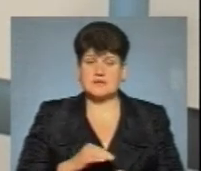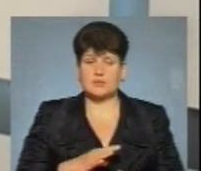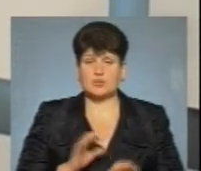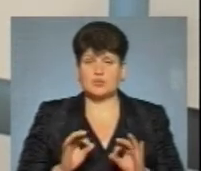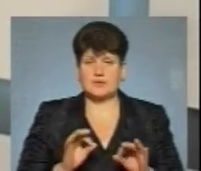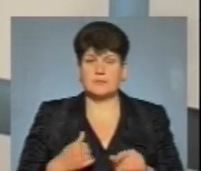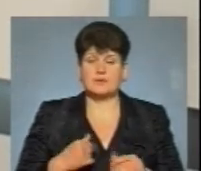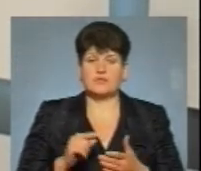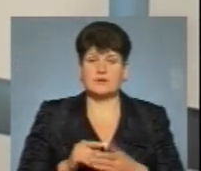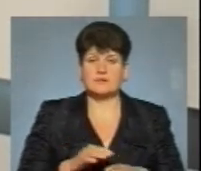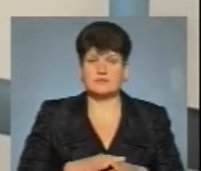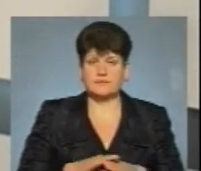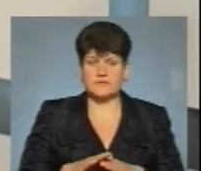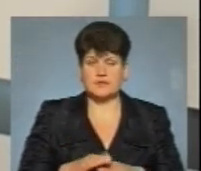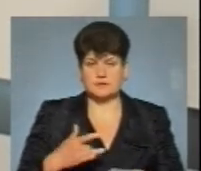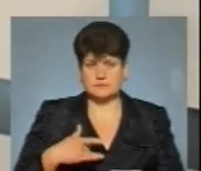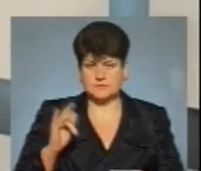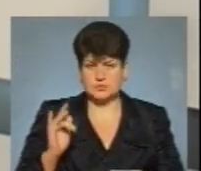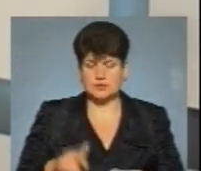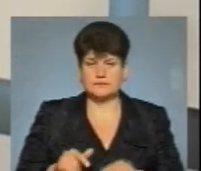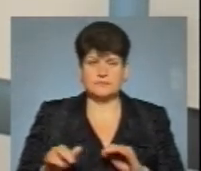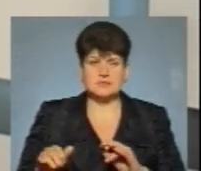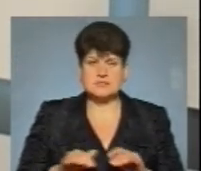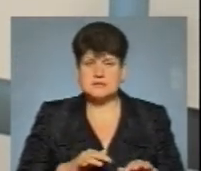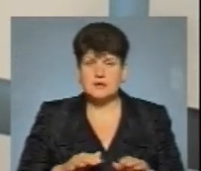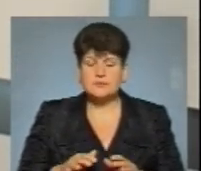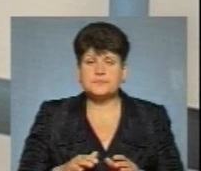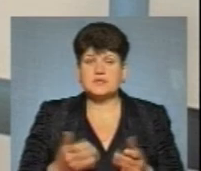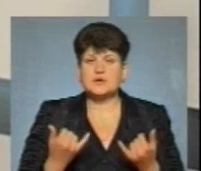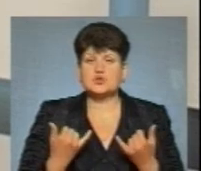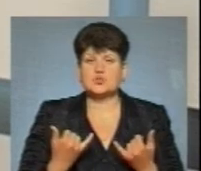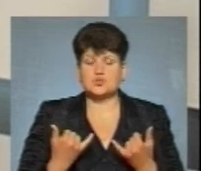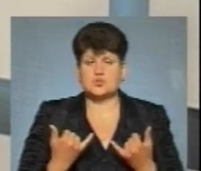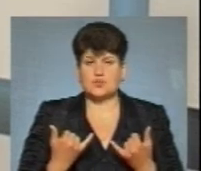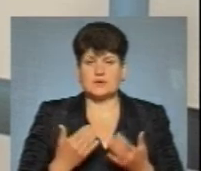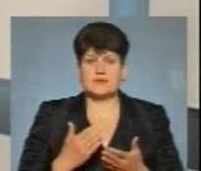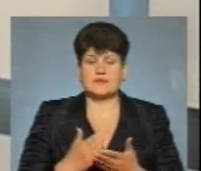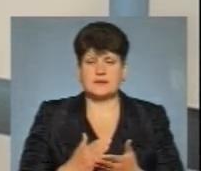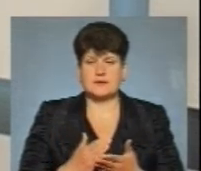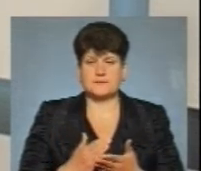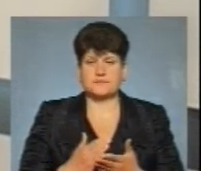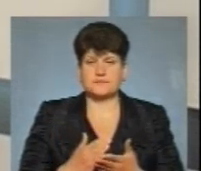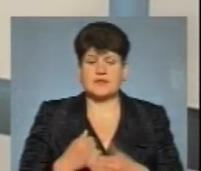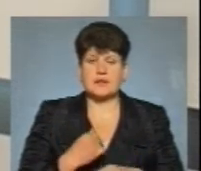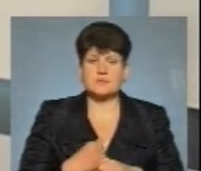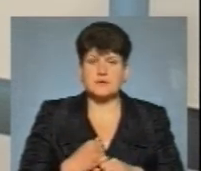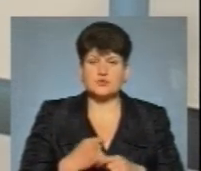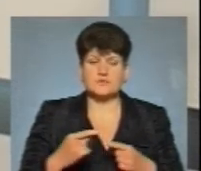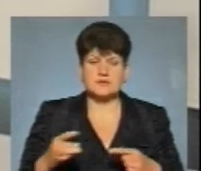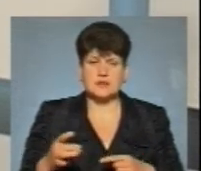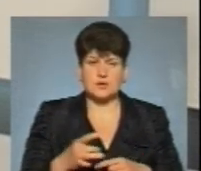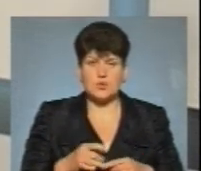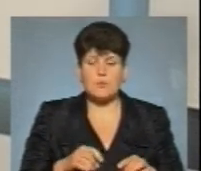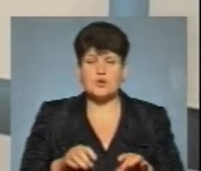таки дотримуватися більш таких жорстких карантинних заходів, які сьогодні є, які працюють в тих чи інших регіонах.